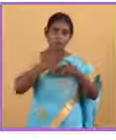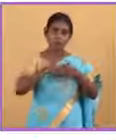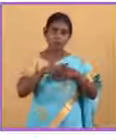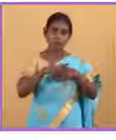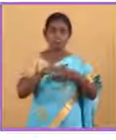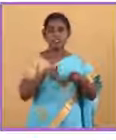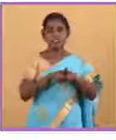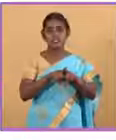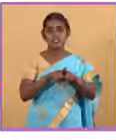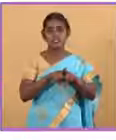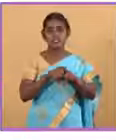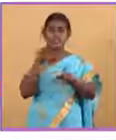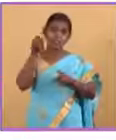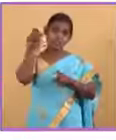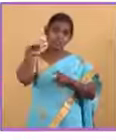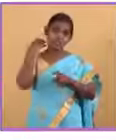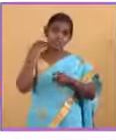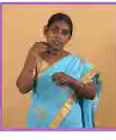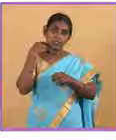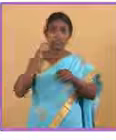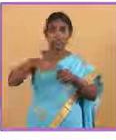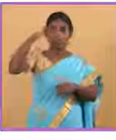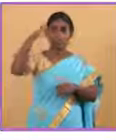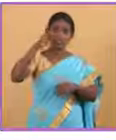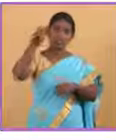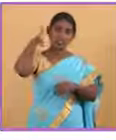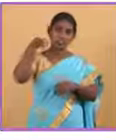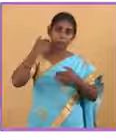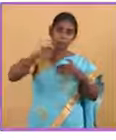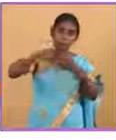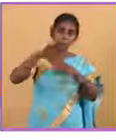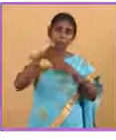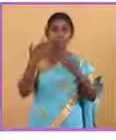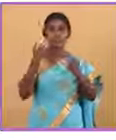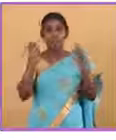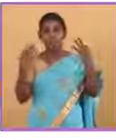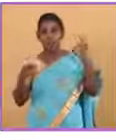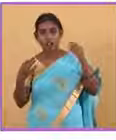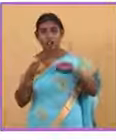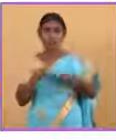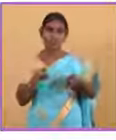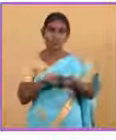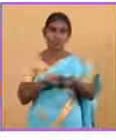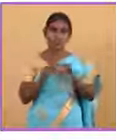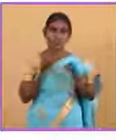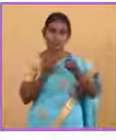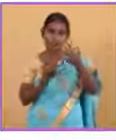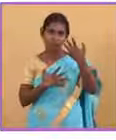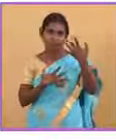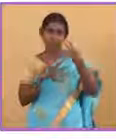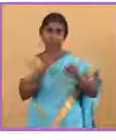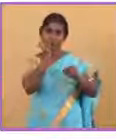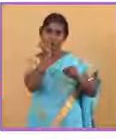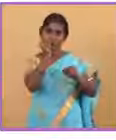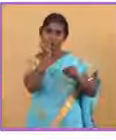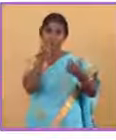இருக்கு. சென்று உயர்ந்தான் சென்று கட்டான் சென்று ஆடினான் என எத்தனை உருவாகி கொண்டே போகின்ற சொற்கள்.